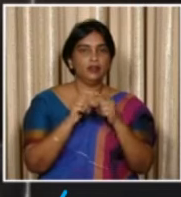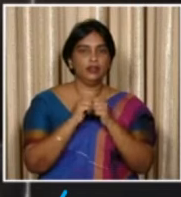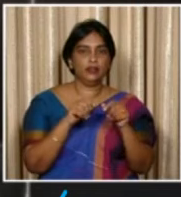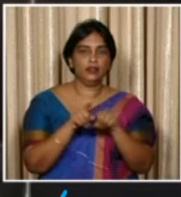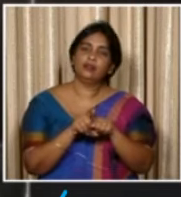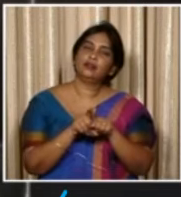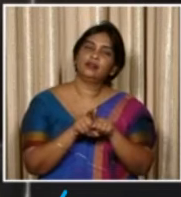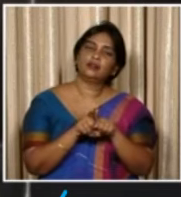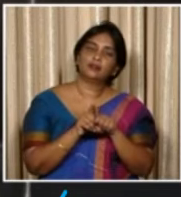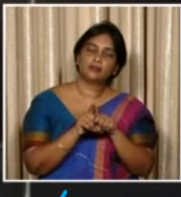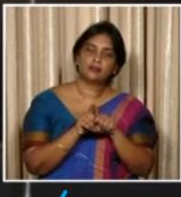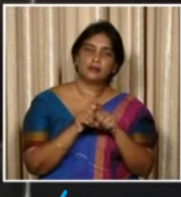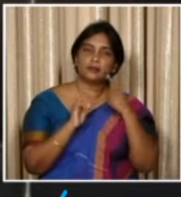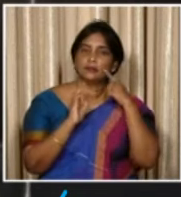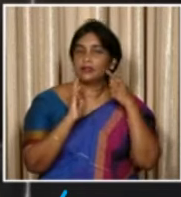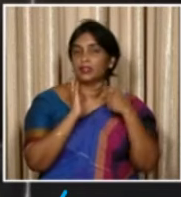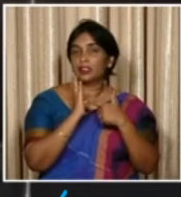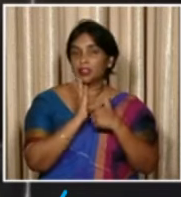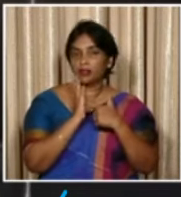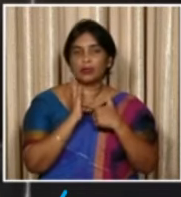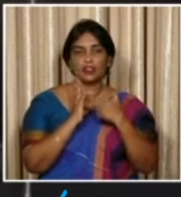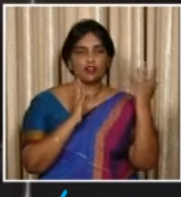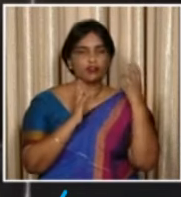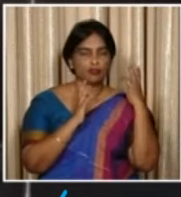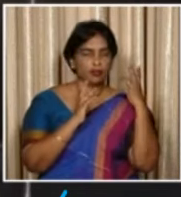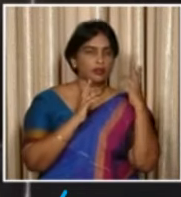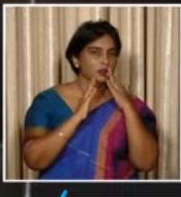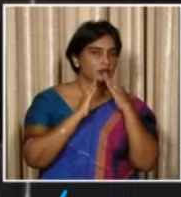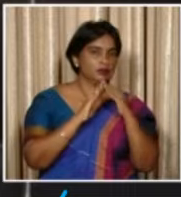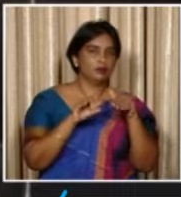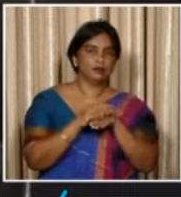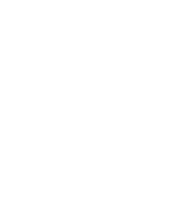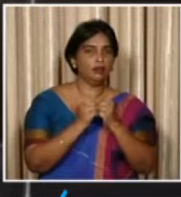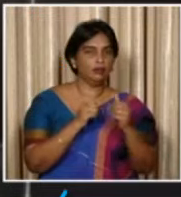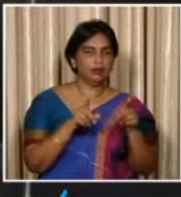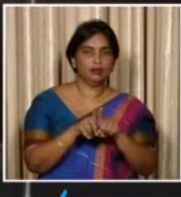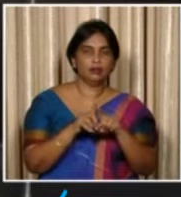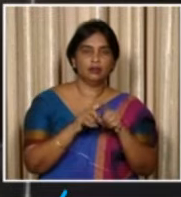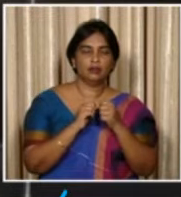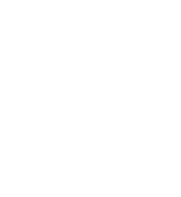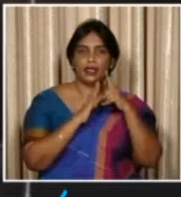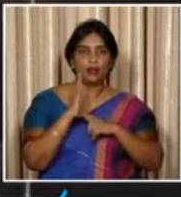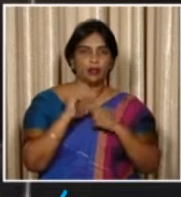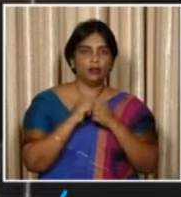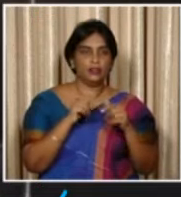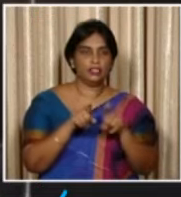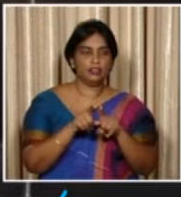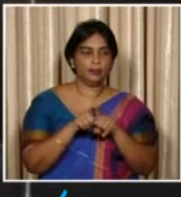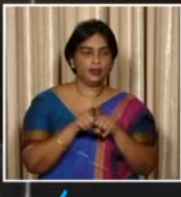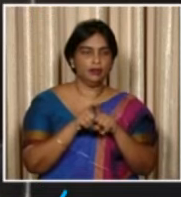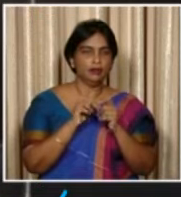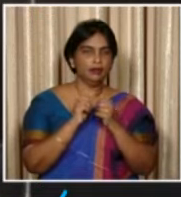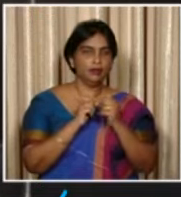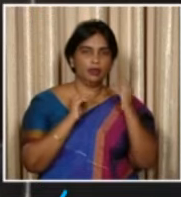திருவோணமலை மாவட்டத்திலே ஜாயிரா என்ற அந்த பாடசாலையிலே கல்வி கற்று சென்ட் ஜோசப் பாடசாலையிலே